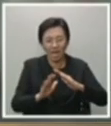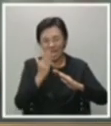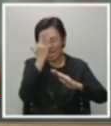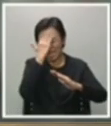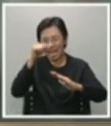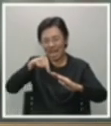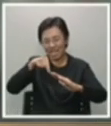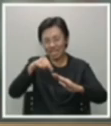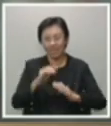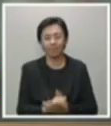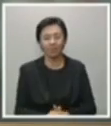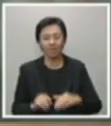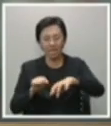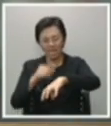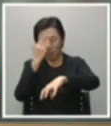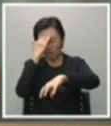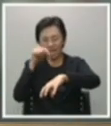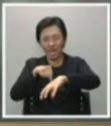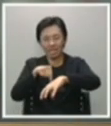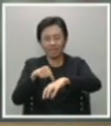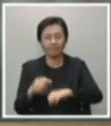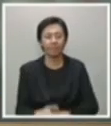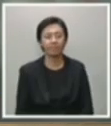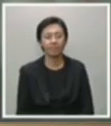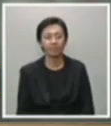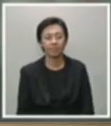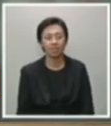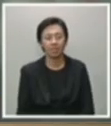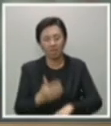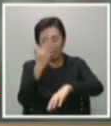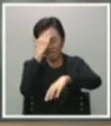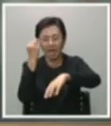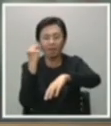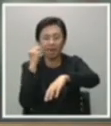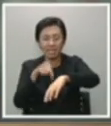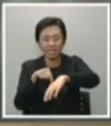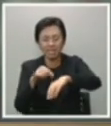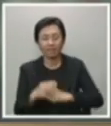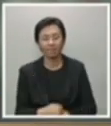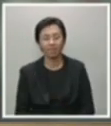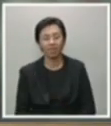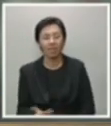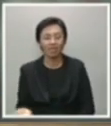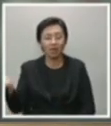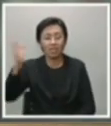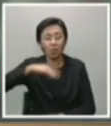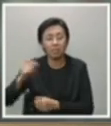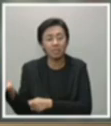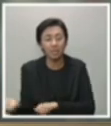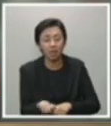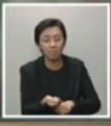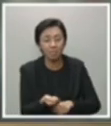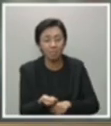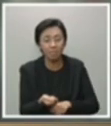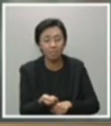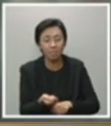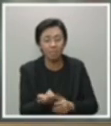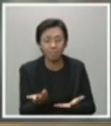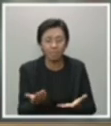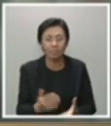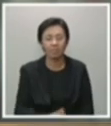รอง แต่อยู่หน้าบ้าน โอ้ยังดี มีดอกไม ้อยู่หน้าบ้าน แต่ว่าวันนี้กลางวันไปตีกอล์ฟนี ่หน้าบ้านพักรับร